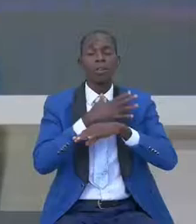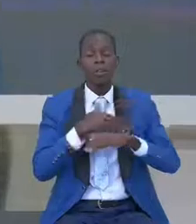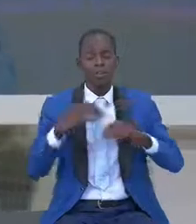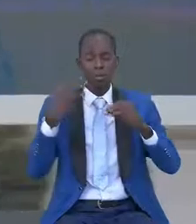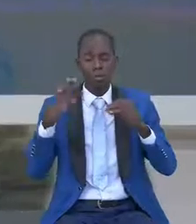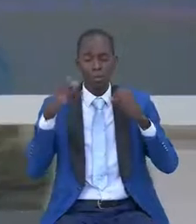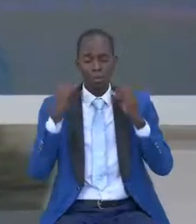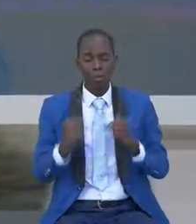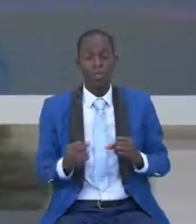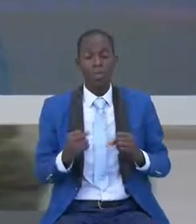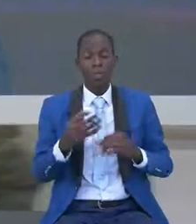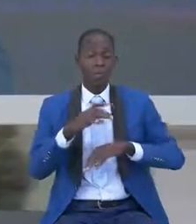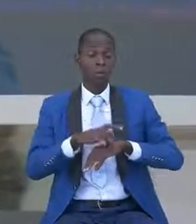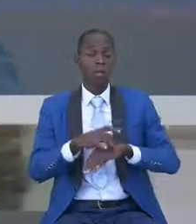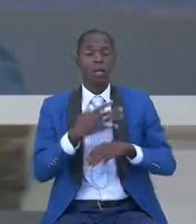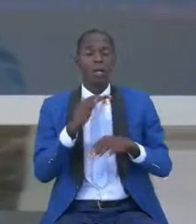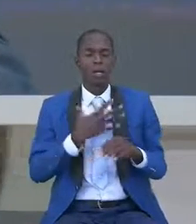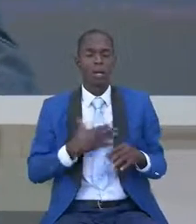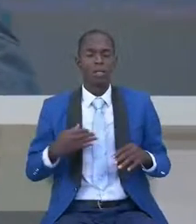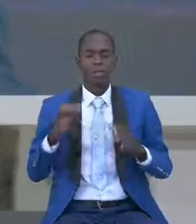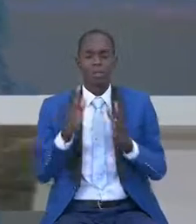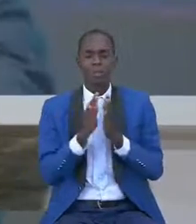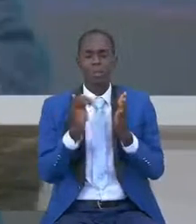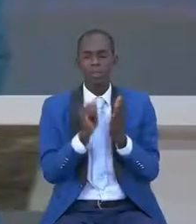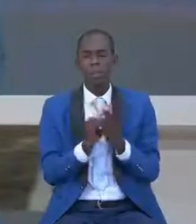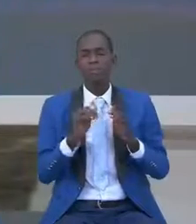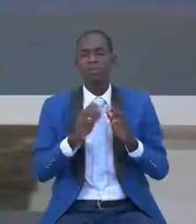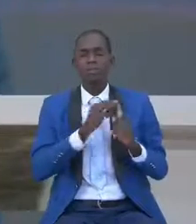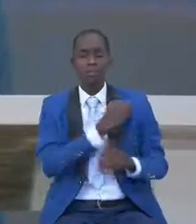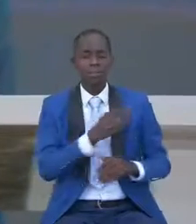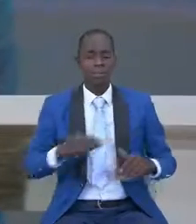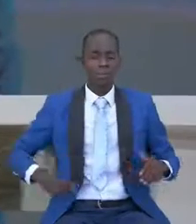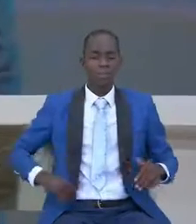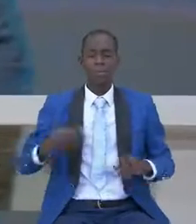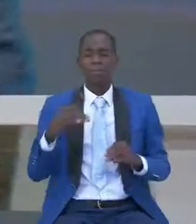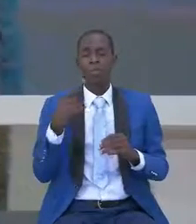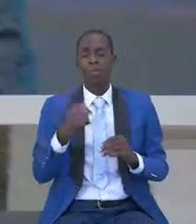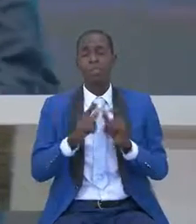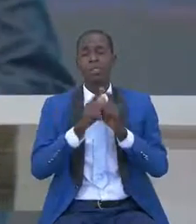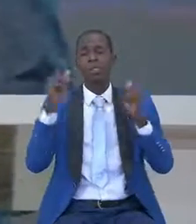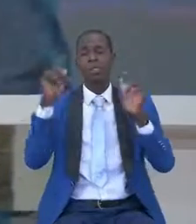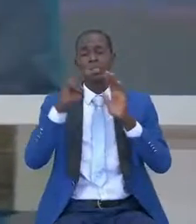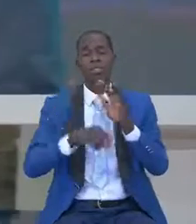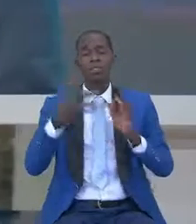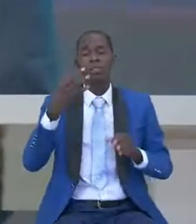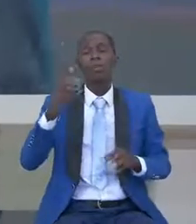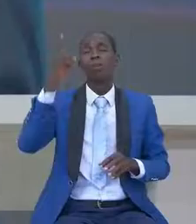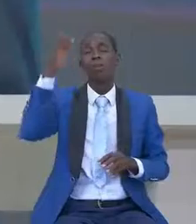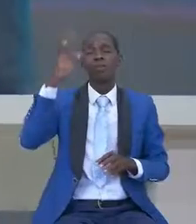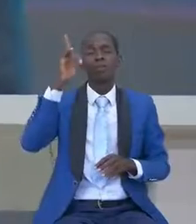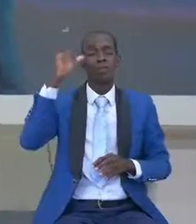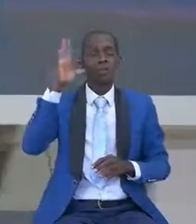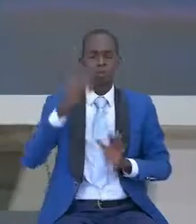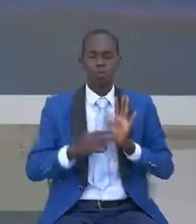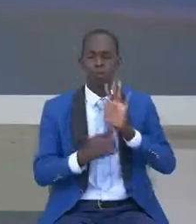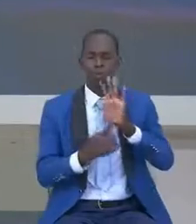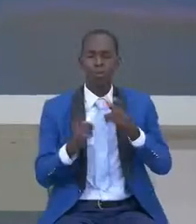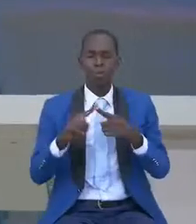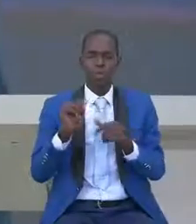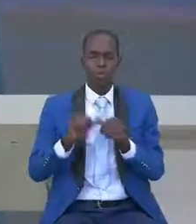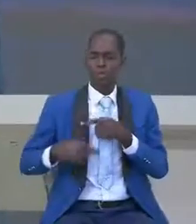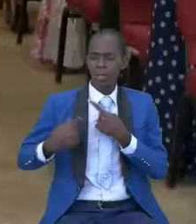prions que cette magnitude, cette majesté de Dieu soit révélée à chaque cœur